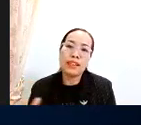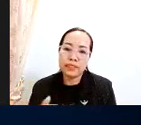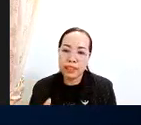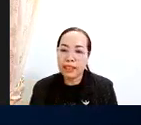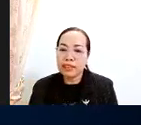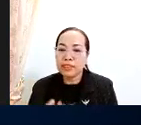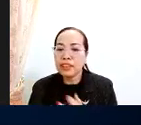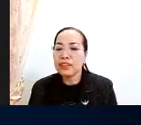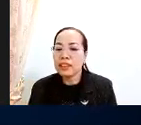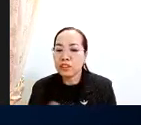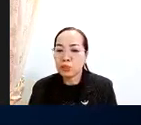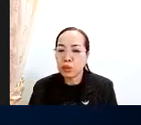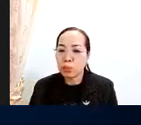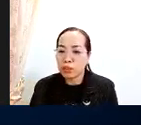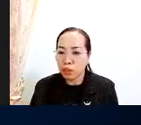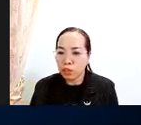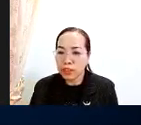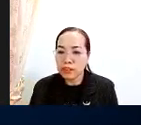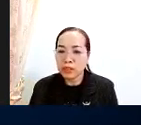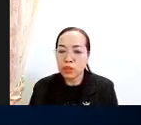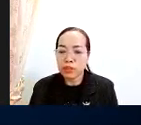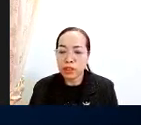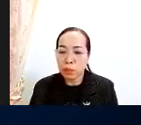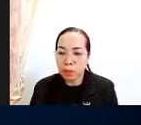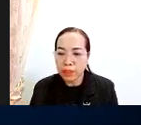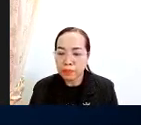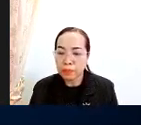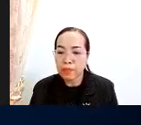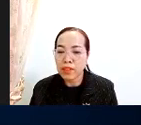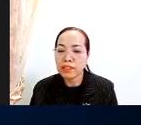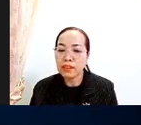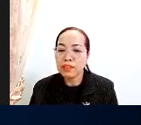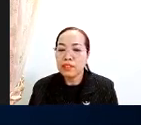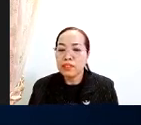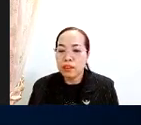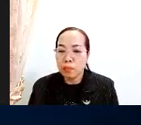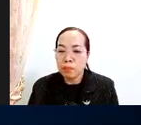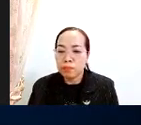đo cổ đảo chả chẳng cứ nếu nhóm xô màn to tư chùm nọt tìm rộng bay cứ